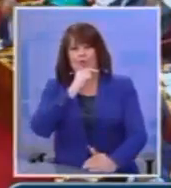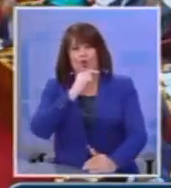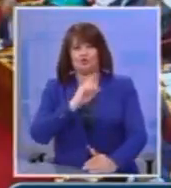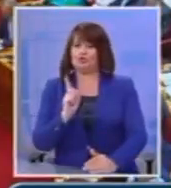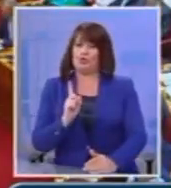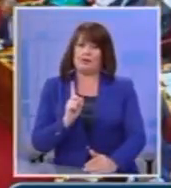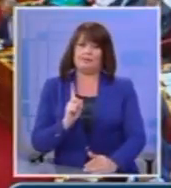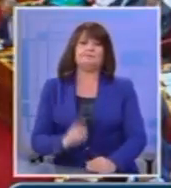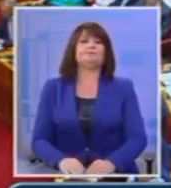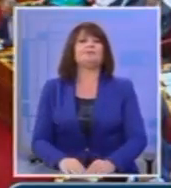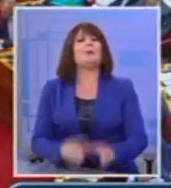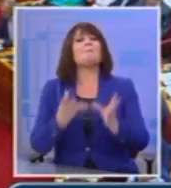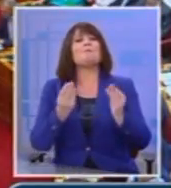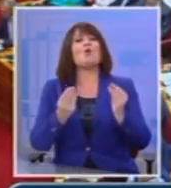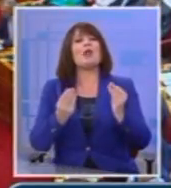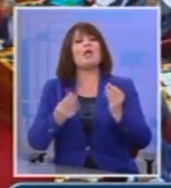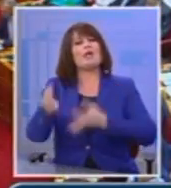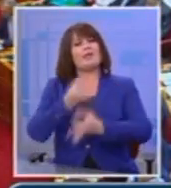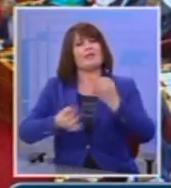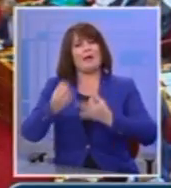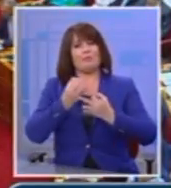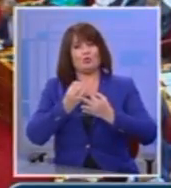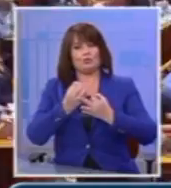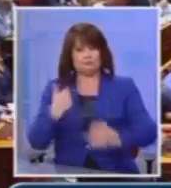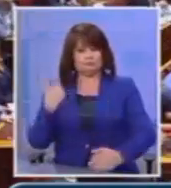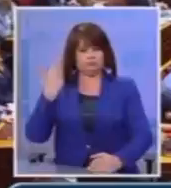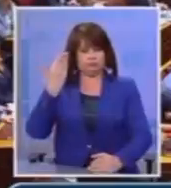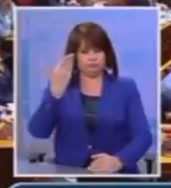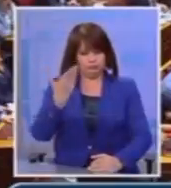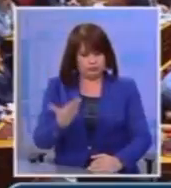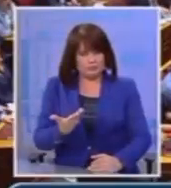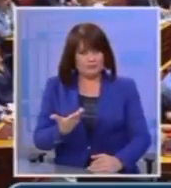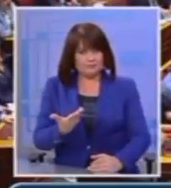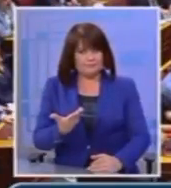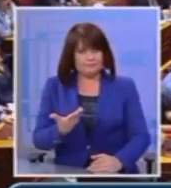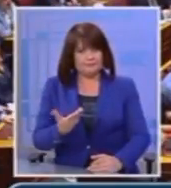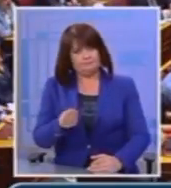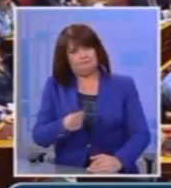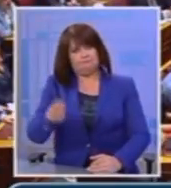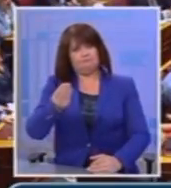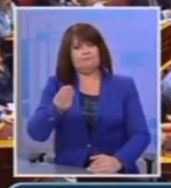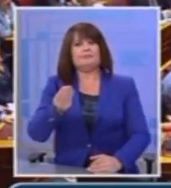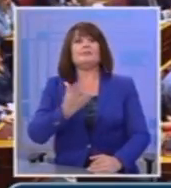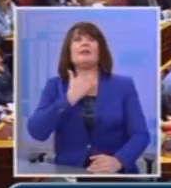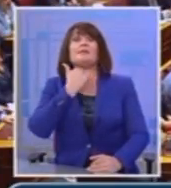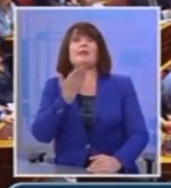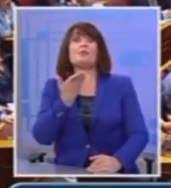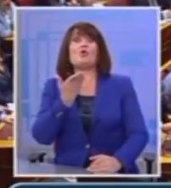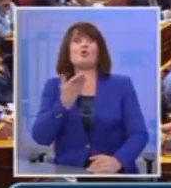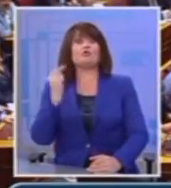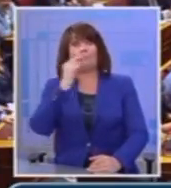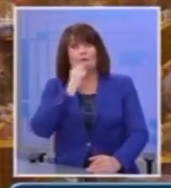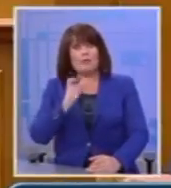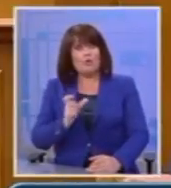Πολλοί θα πούν ίσως ότι έφτασα μέχρι εκεί που κανείς δεν είχε φανταστεί ότι θα μπορούσε να φτάσει ένας